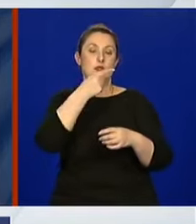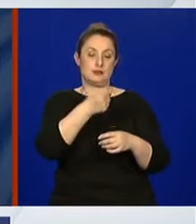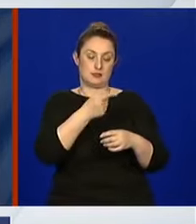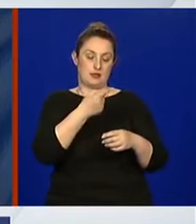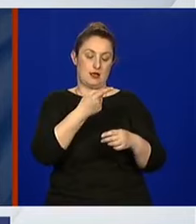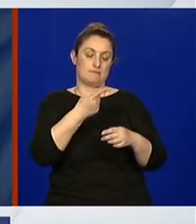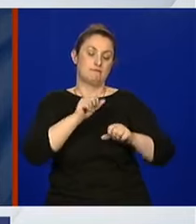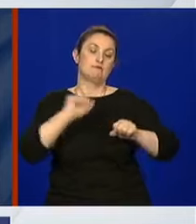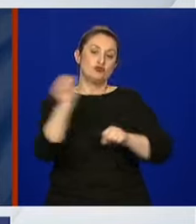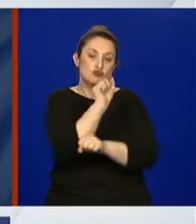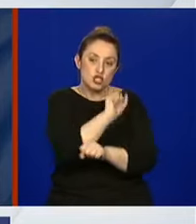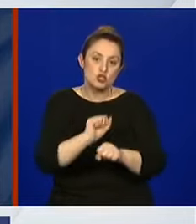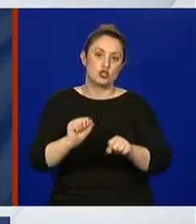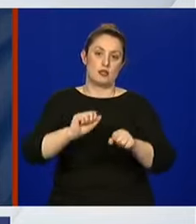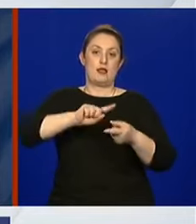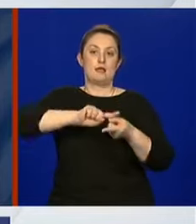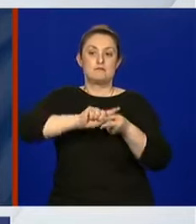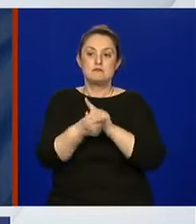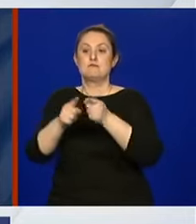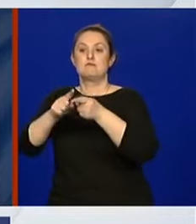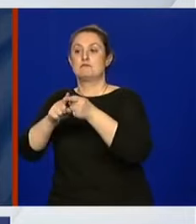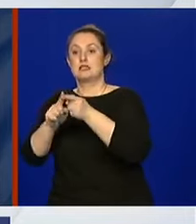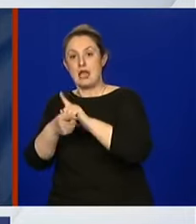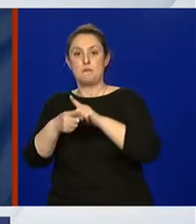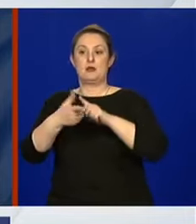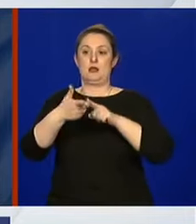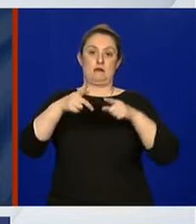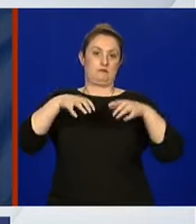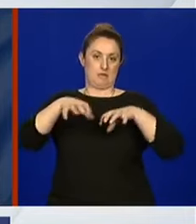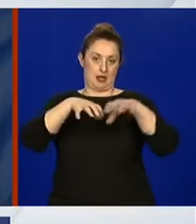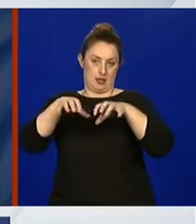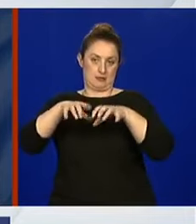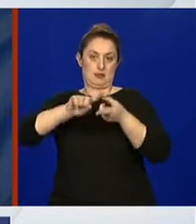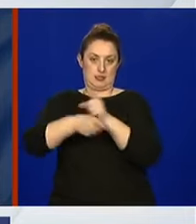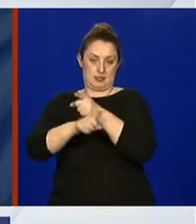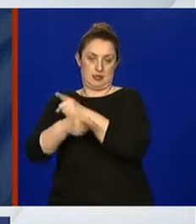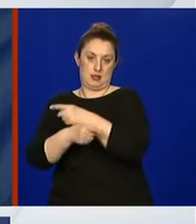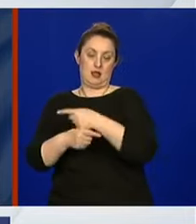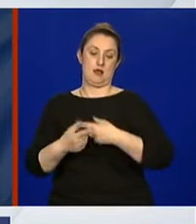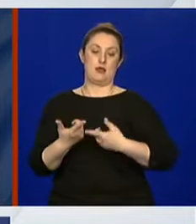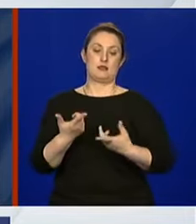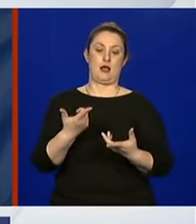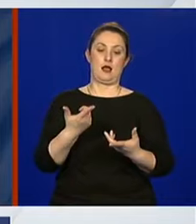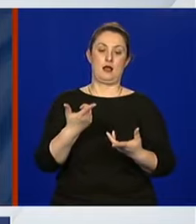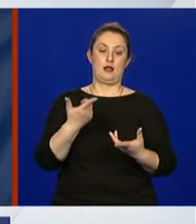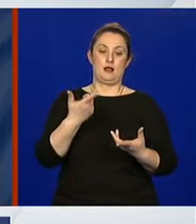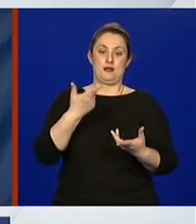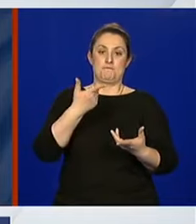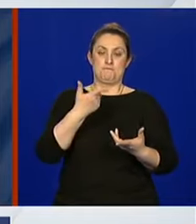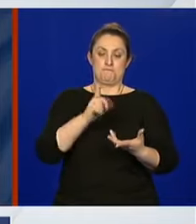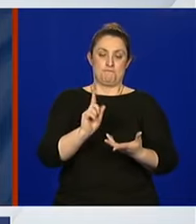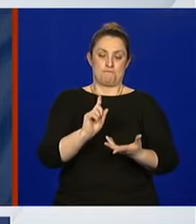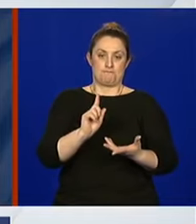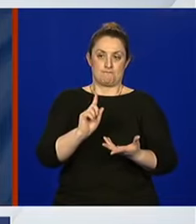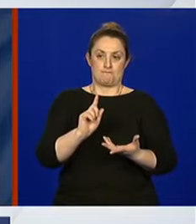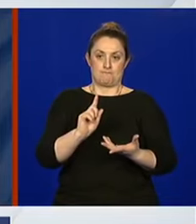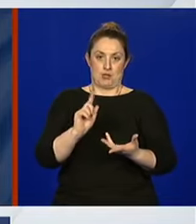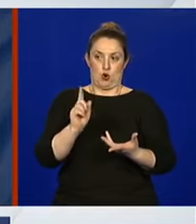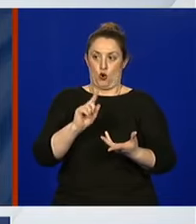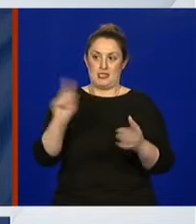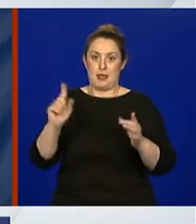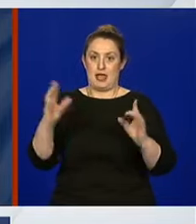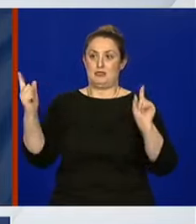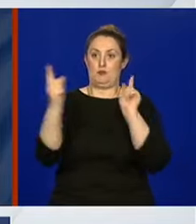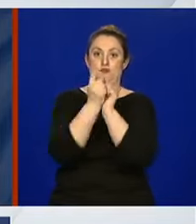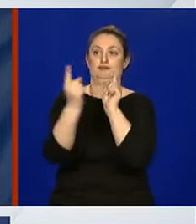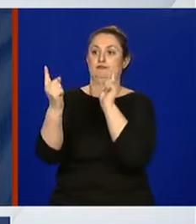smislu čišćenja, zamjene, ljudi u smjeni koji se ne bi trebali naći, susresti